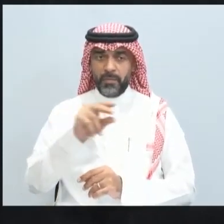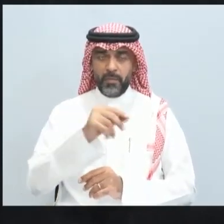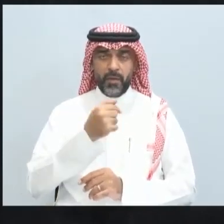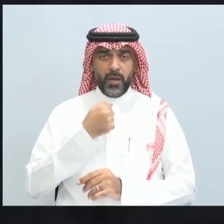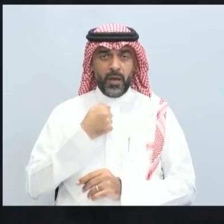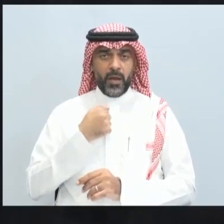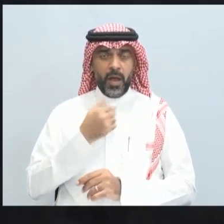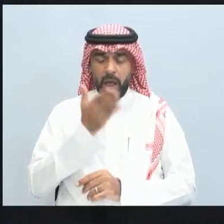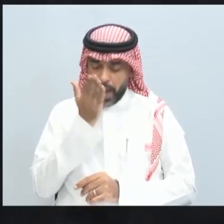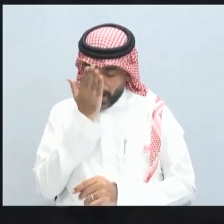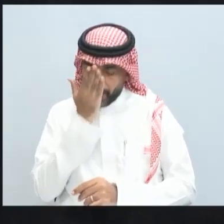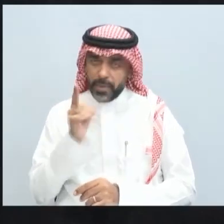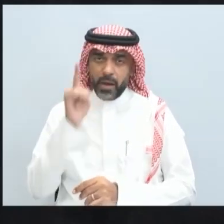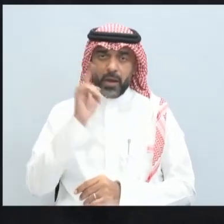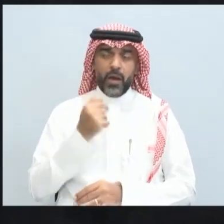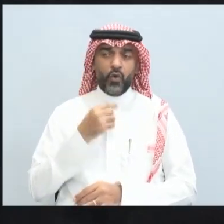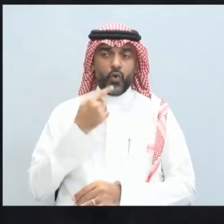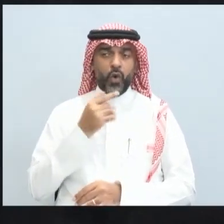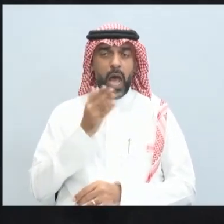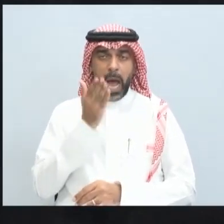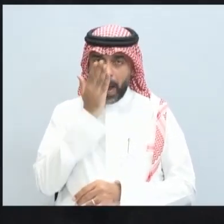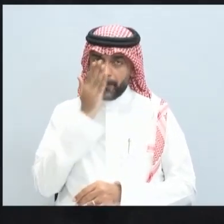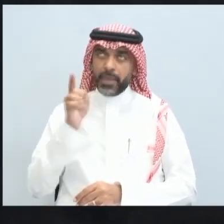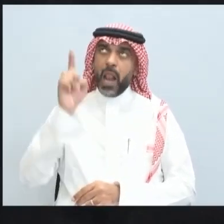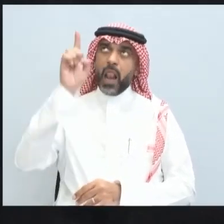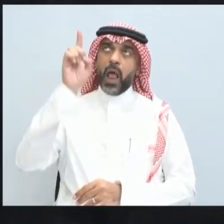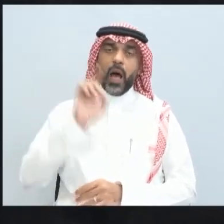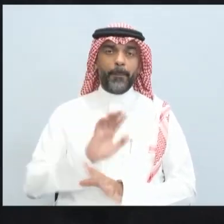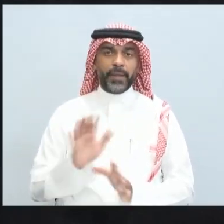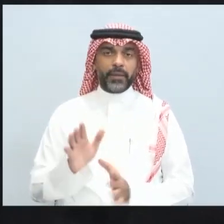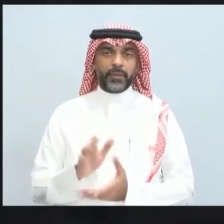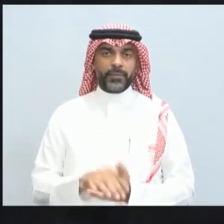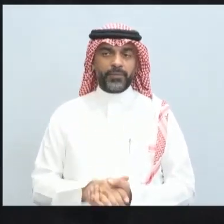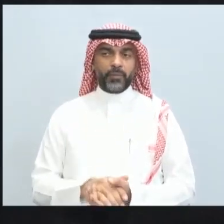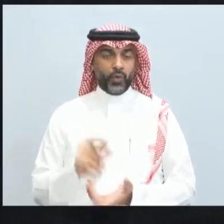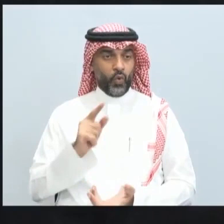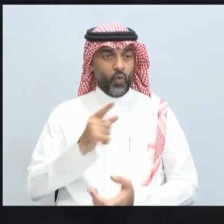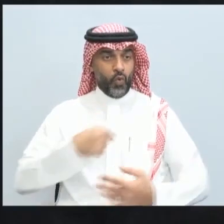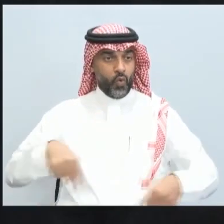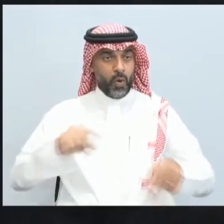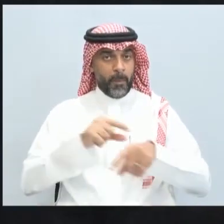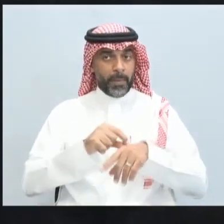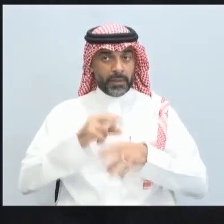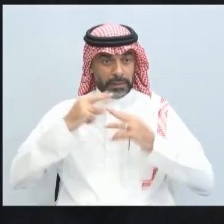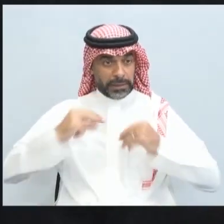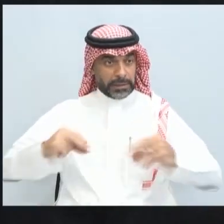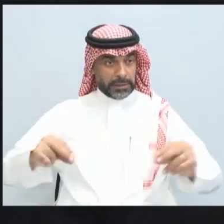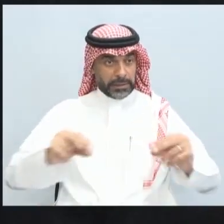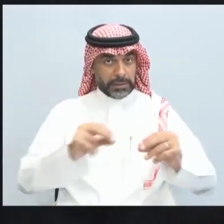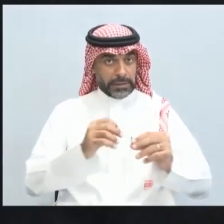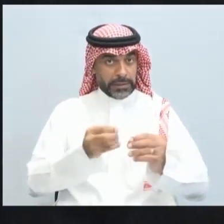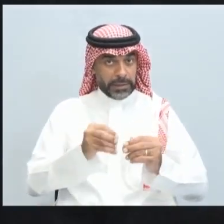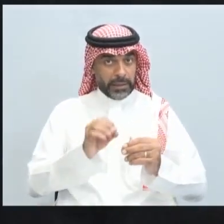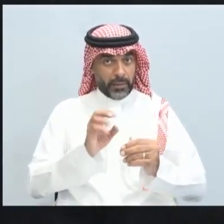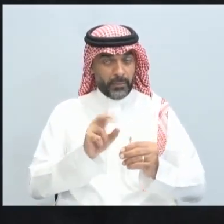عبد الله ورسوله لكن هل هو كبقيه البشر لا هو احب خلق الله الى